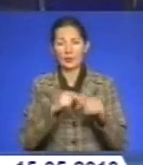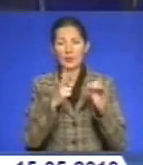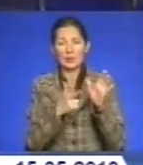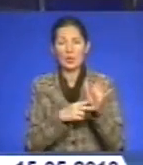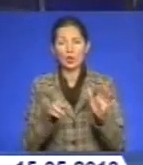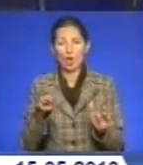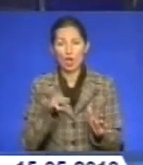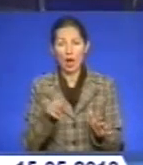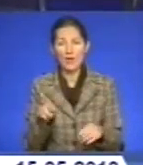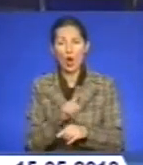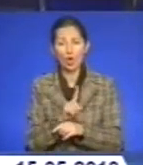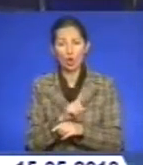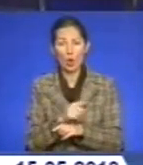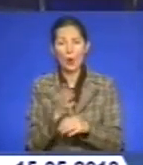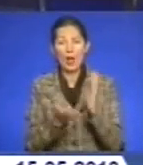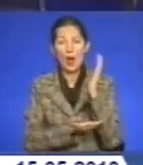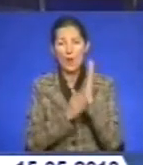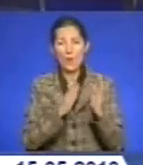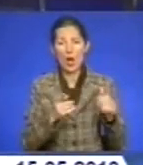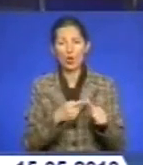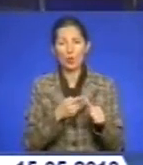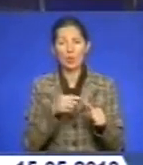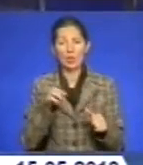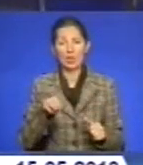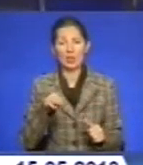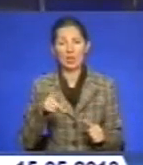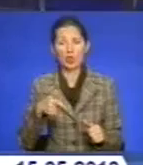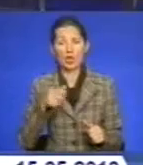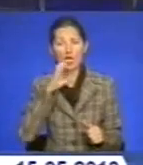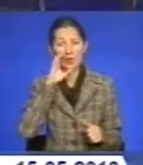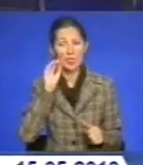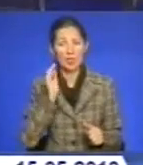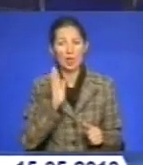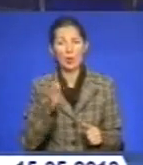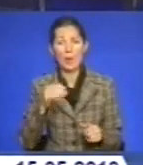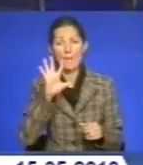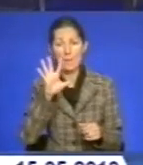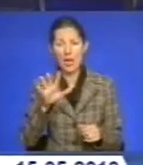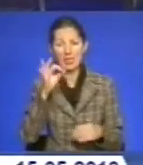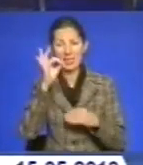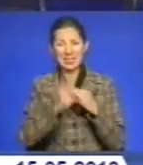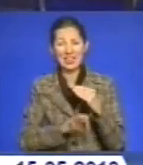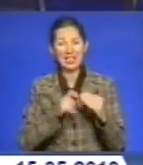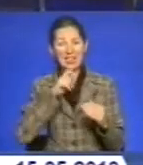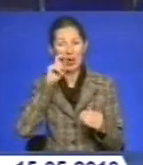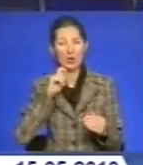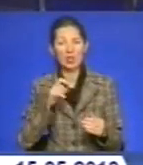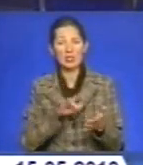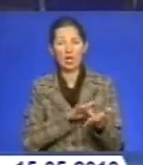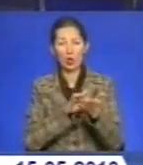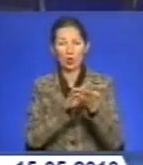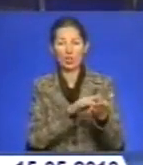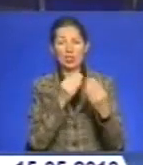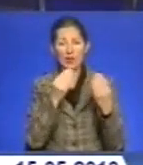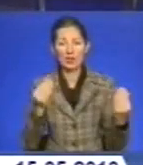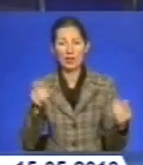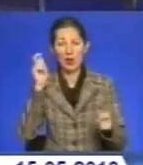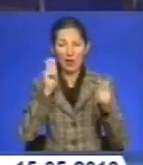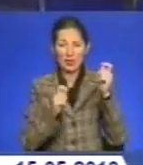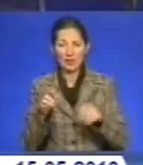18 травня у Тернополі в парку імені Тараса Шевченка пройде 5-та західноукраїнська туристична виставка-фестиваль.